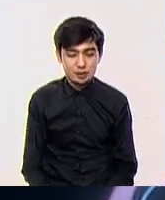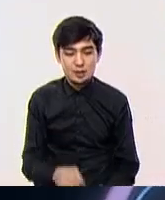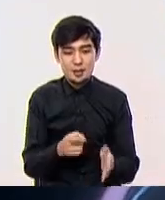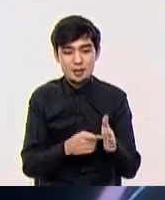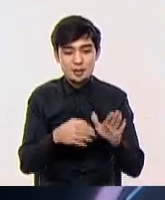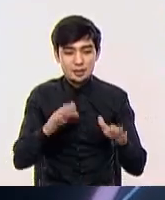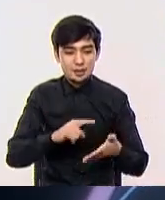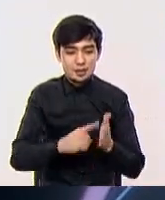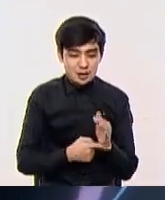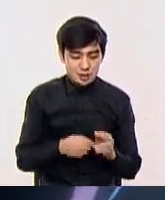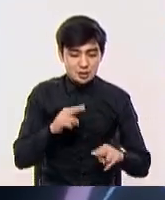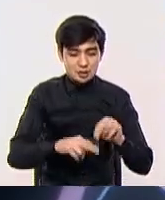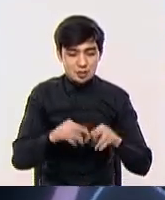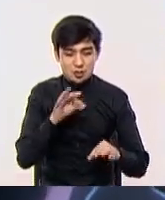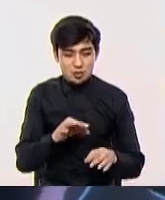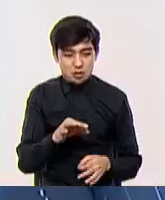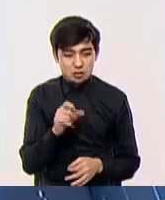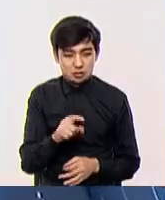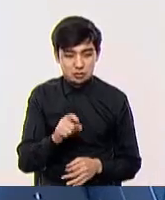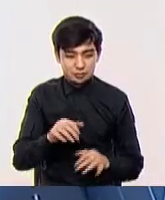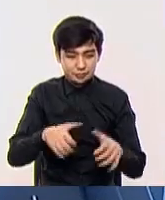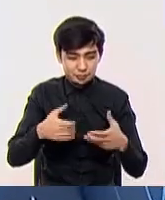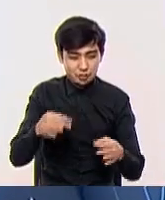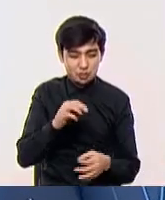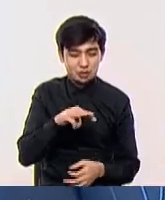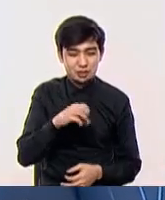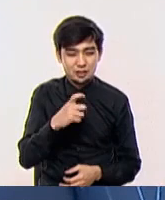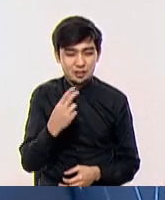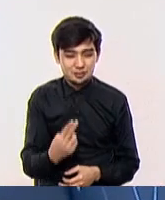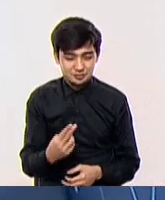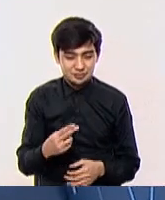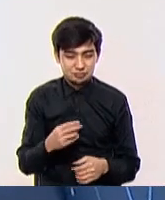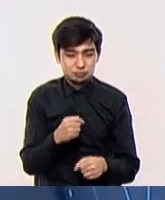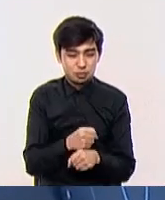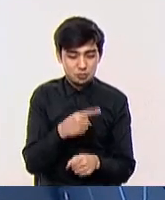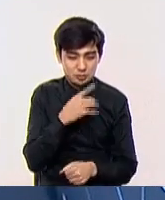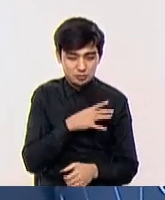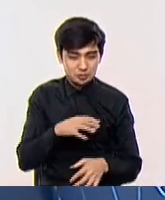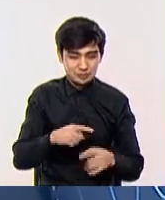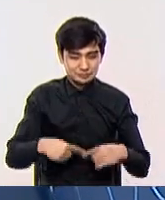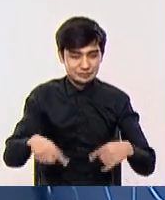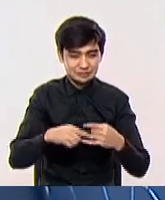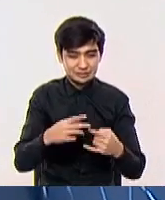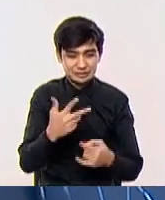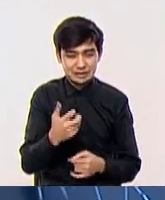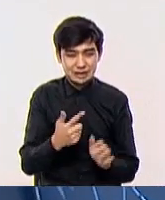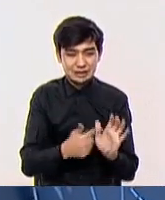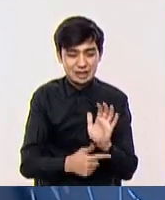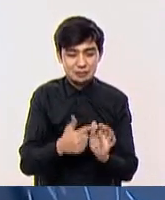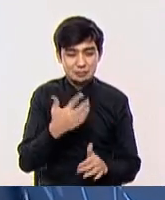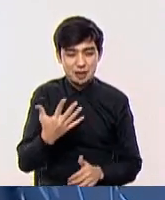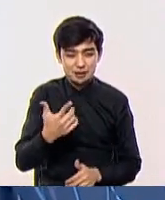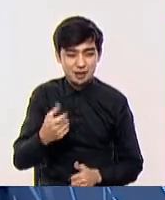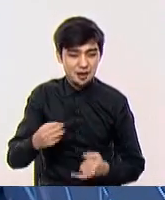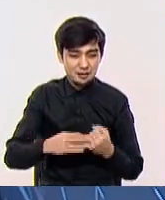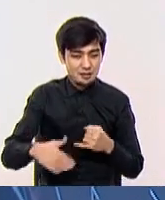Карагандинцы требуют прекратить строительство золоотвала основной ТЭЦ. По проекту хранилище золы займет площадь в 375 гектаров в